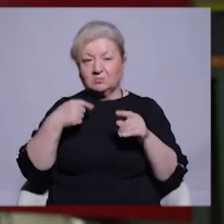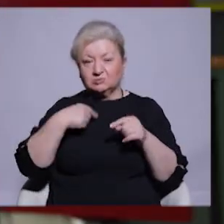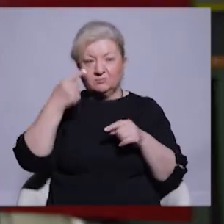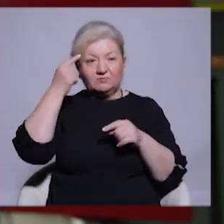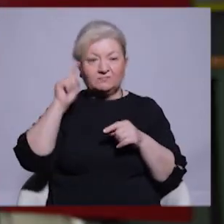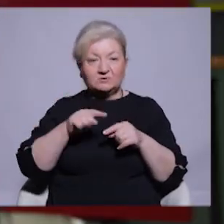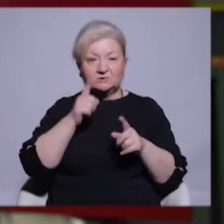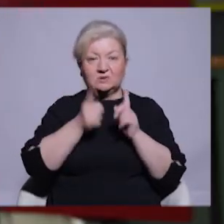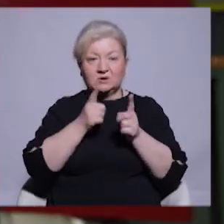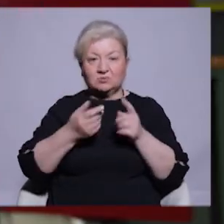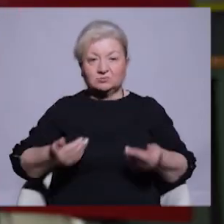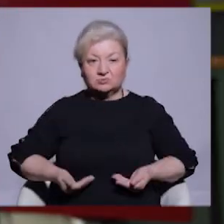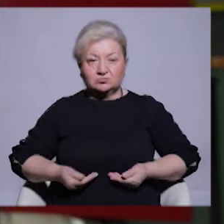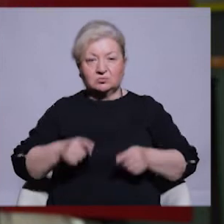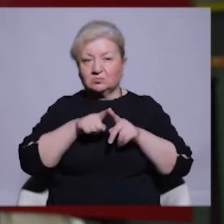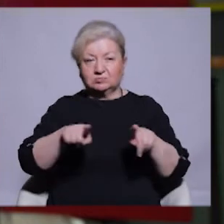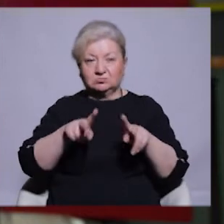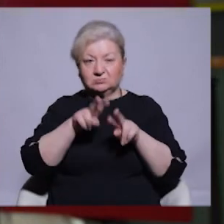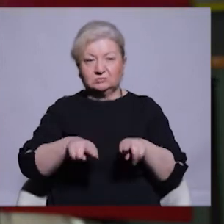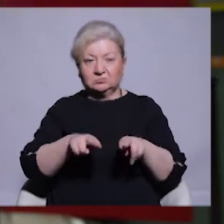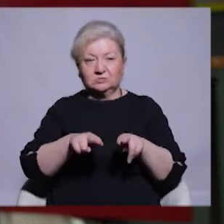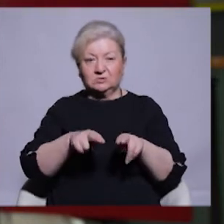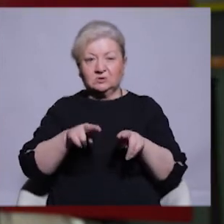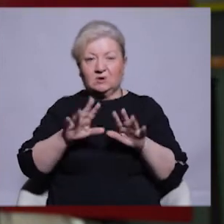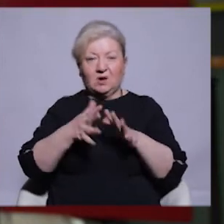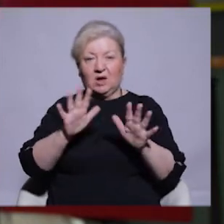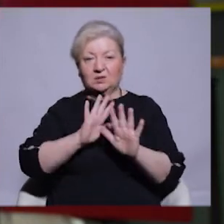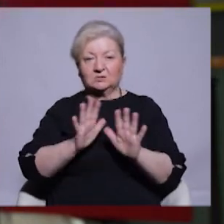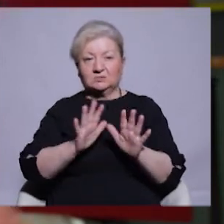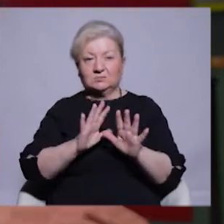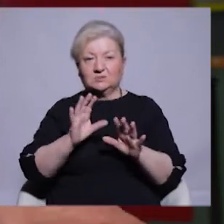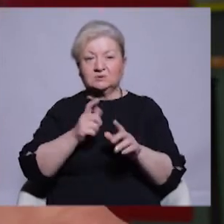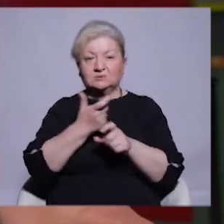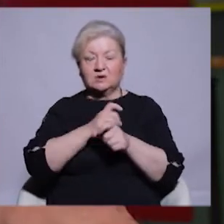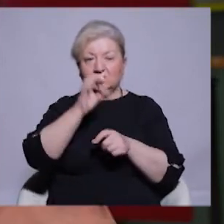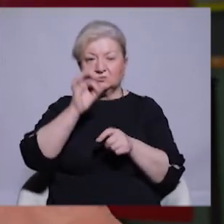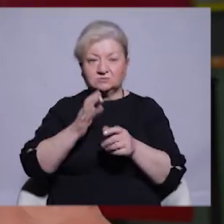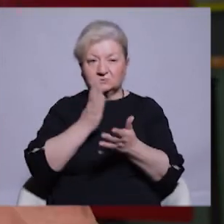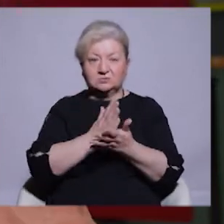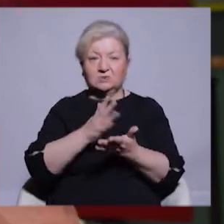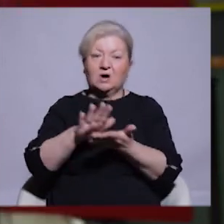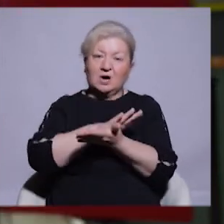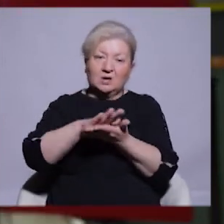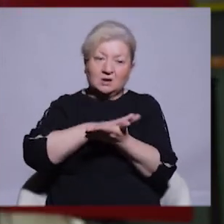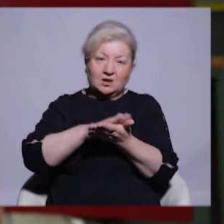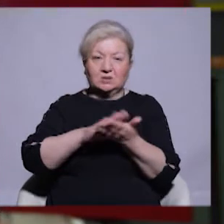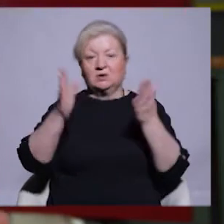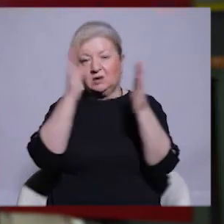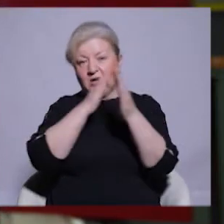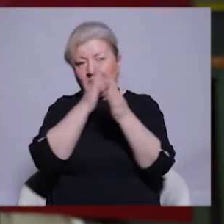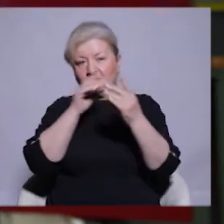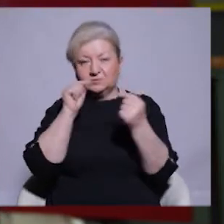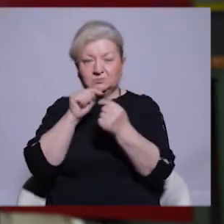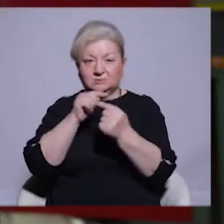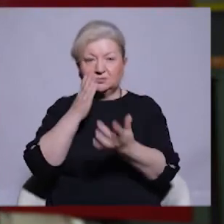რომ რეალურ ცხოვრებაში ასე არ ხდება და ძალიან ხშირად არის, რომ ხახუნია, ხო? ან ჰაერის